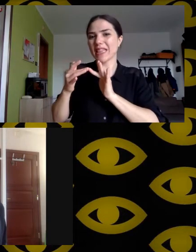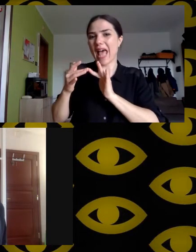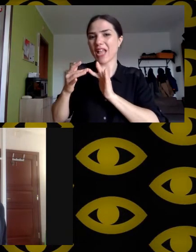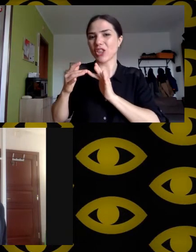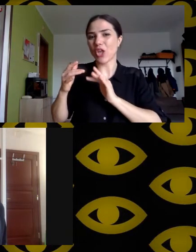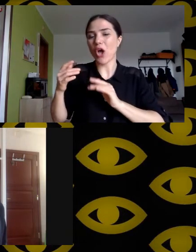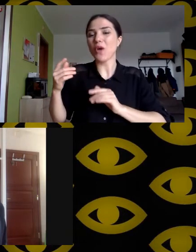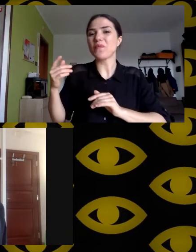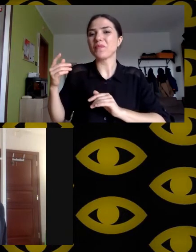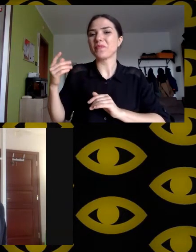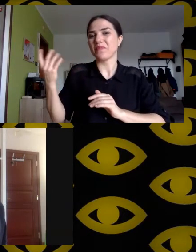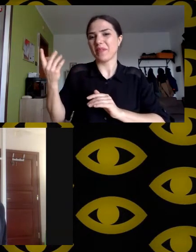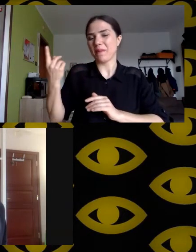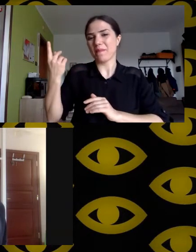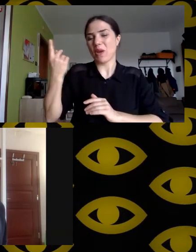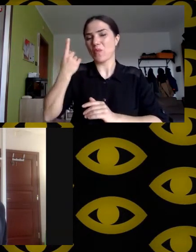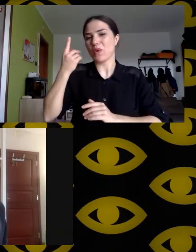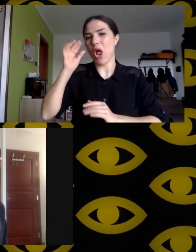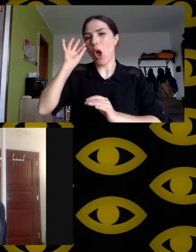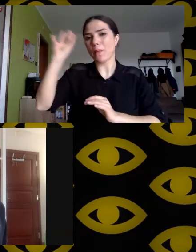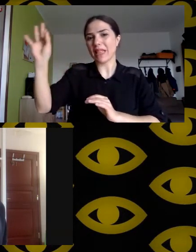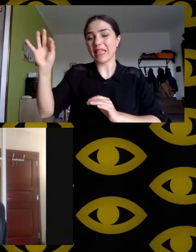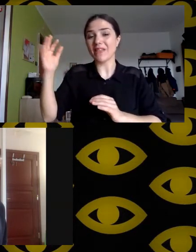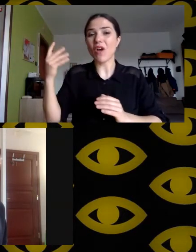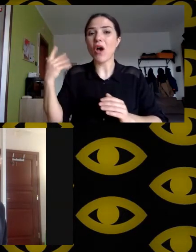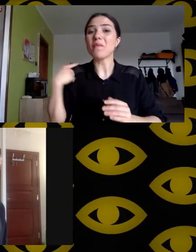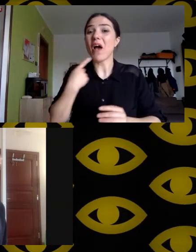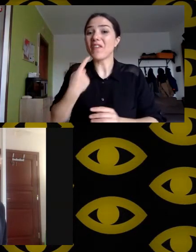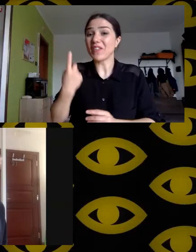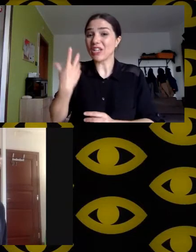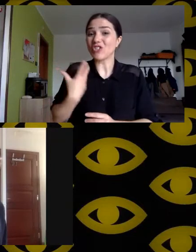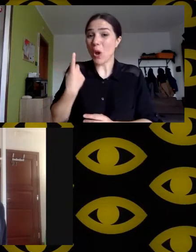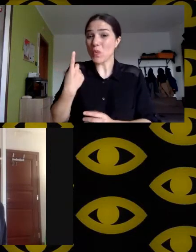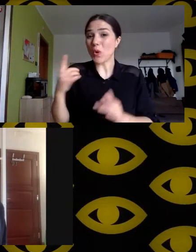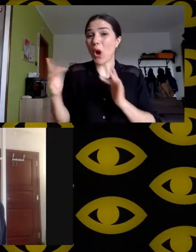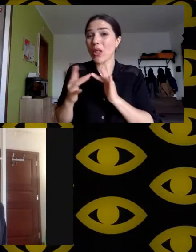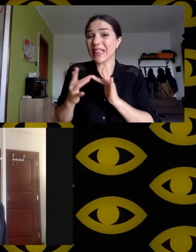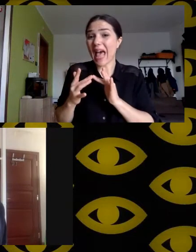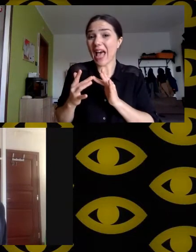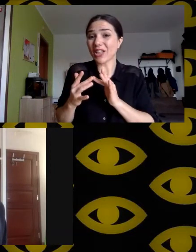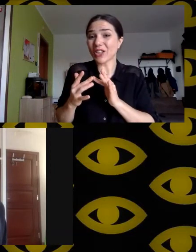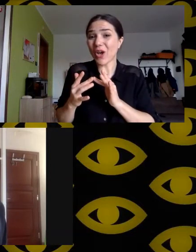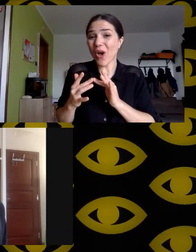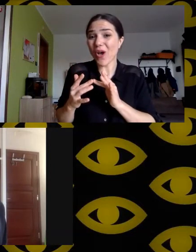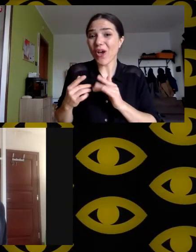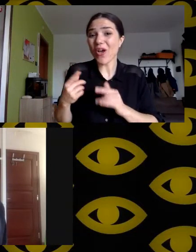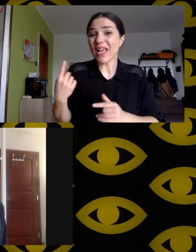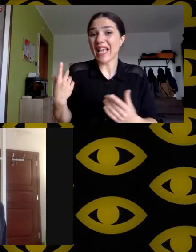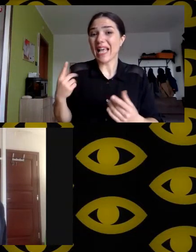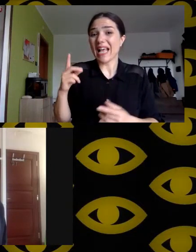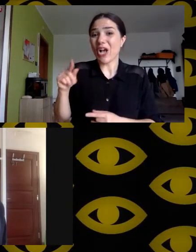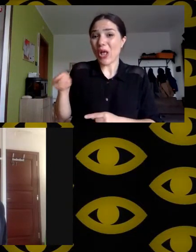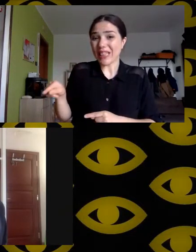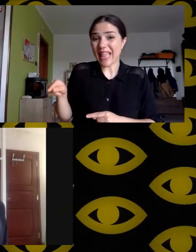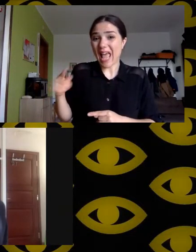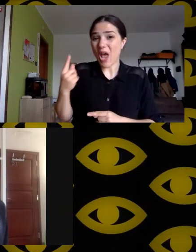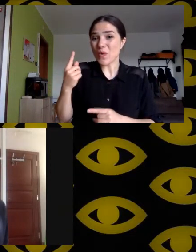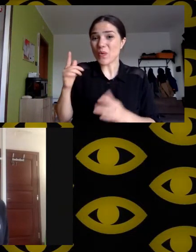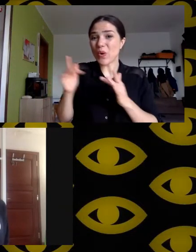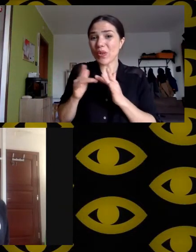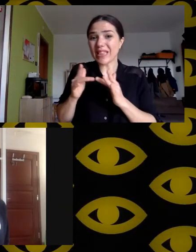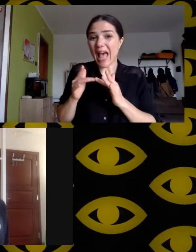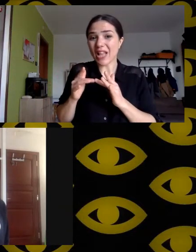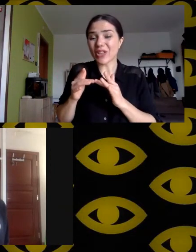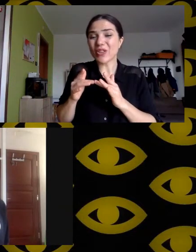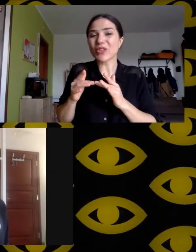fa hai sposato Cosetta Turco, che era una mia compagna del liceo. No, Cosetta l'ho sposata